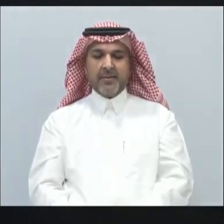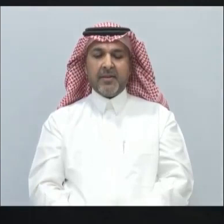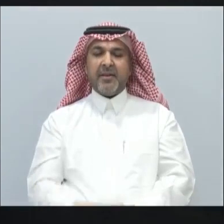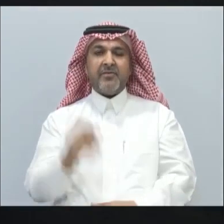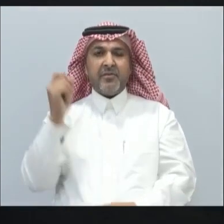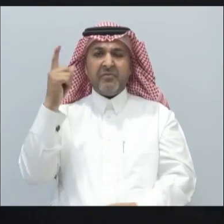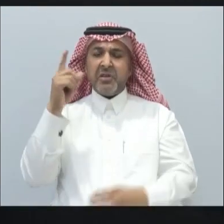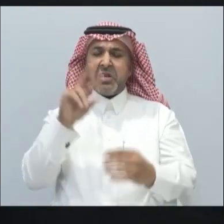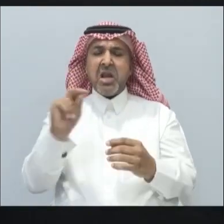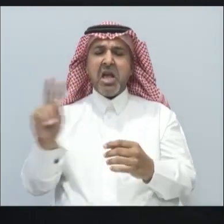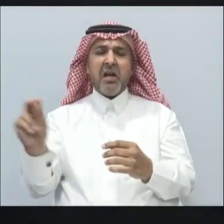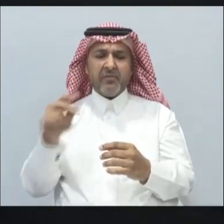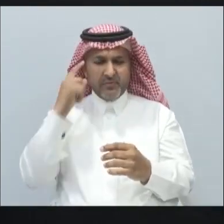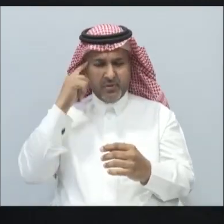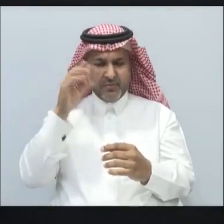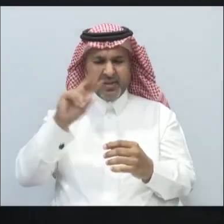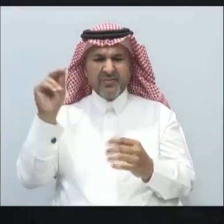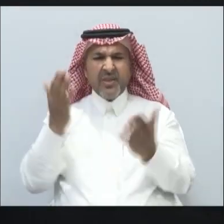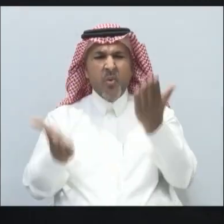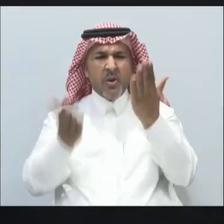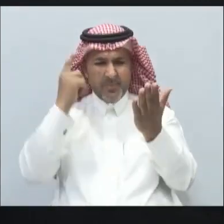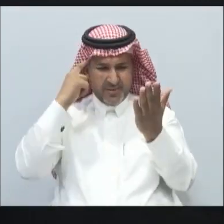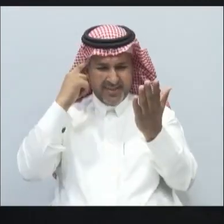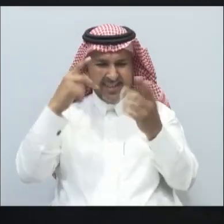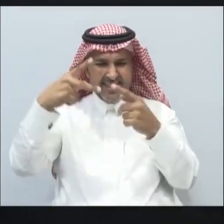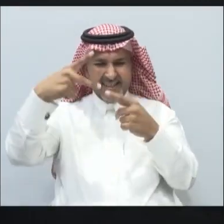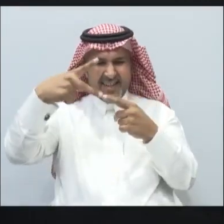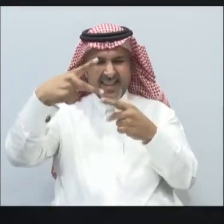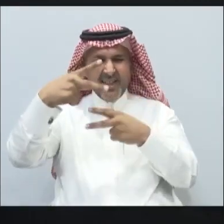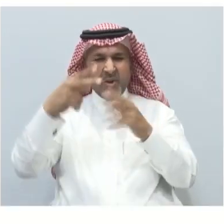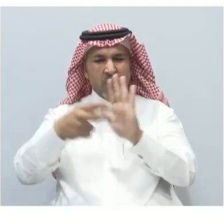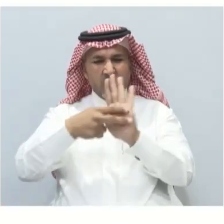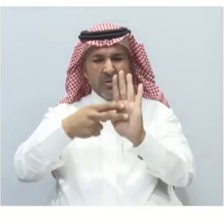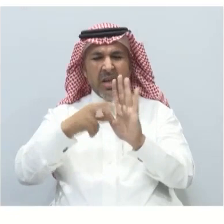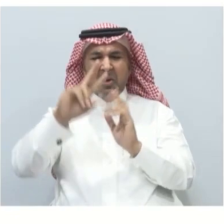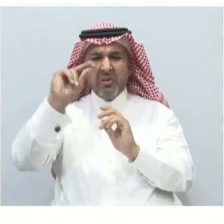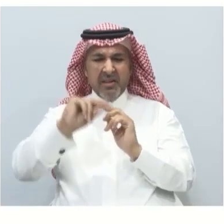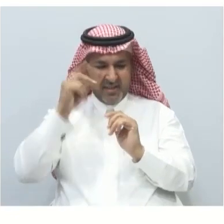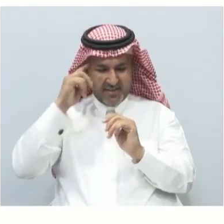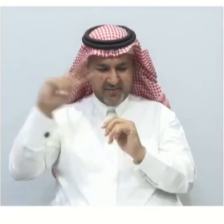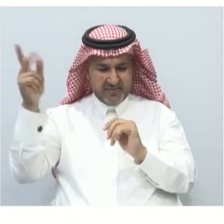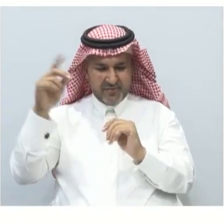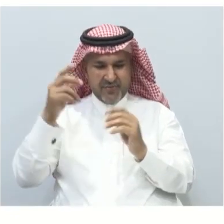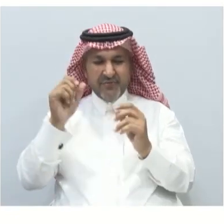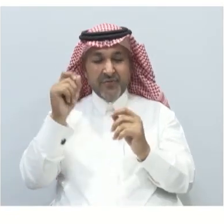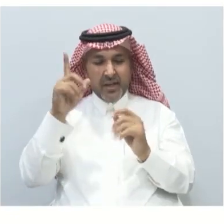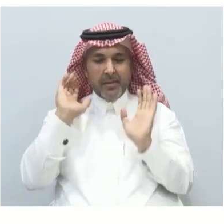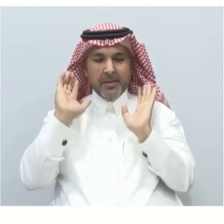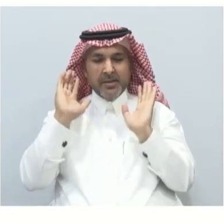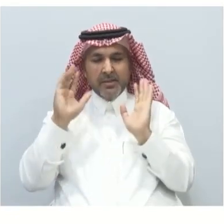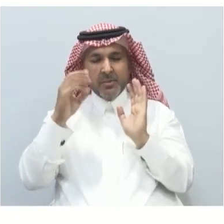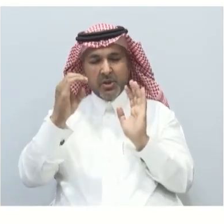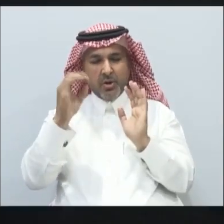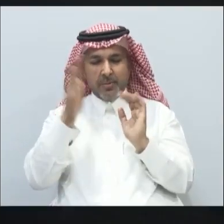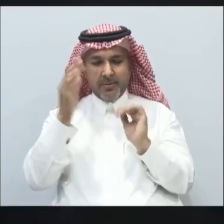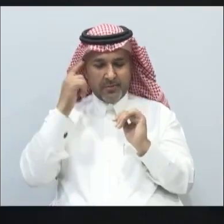الفكره في المعادلات ان احنا نوحد الاساس ما بين الرفين هي قائمه بهذا الشكل وبذلك يعني نكون بحمد لله تعالى